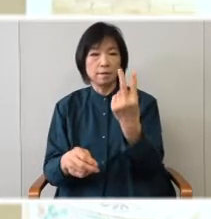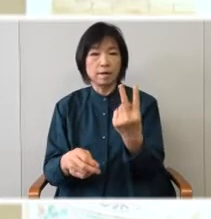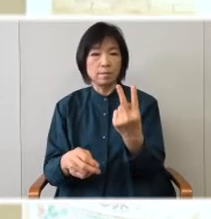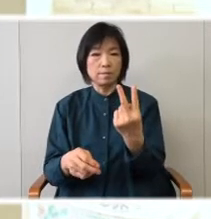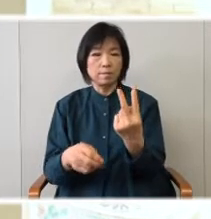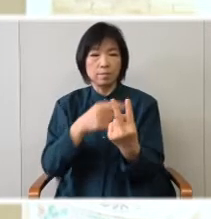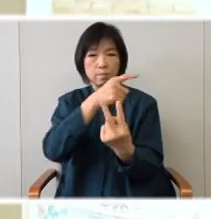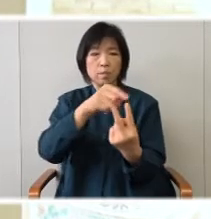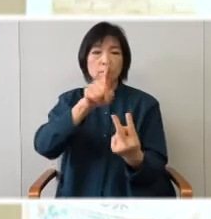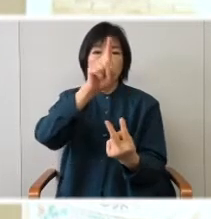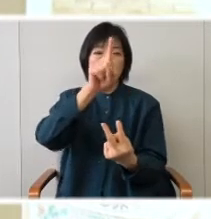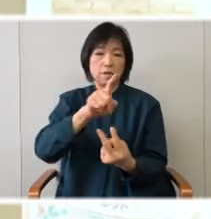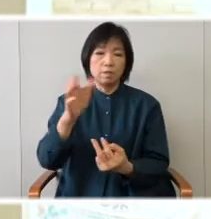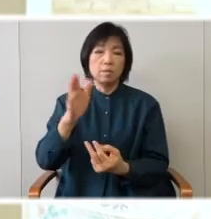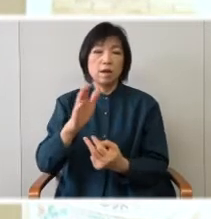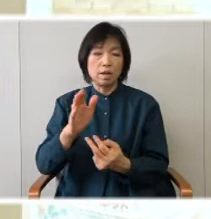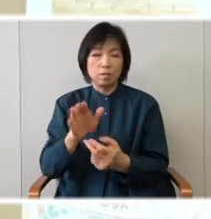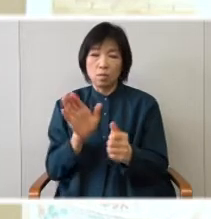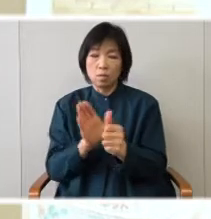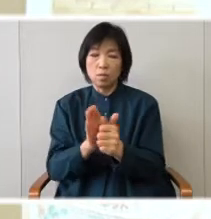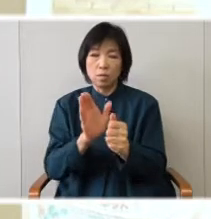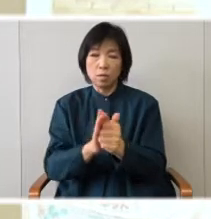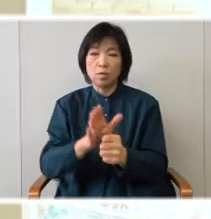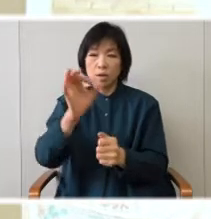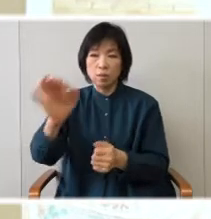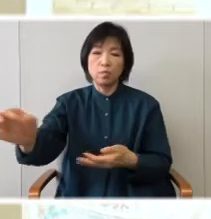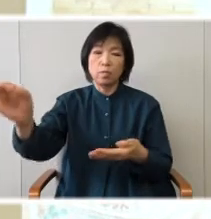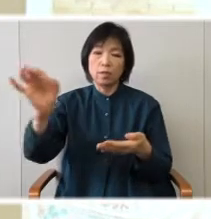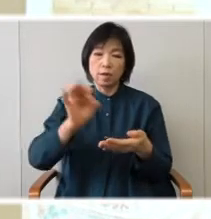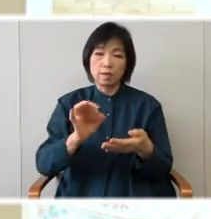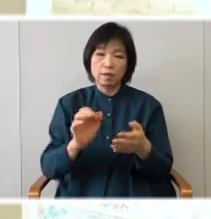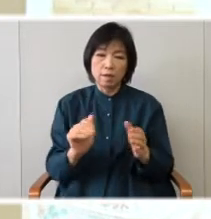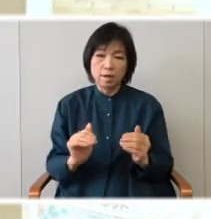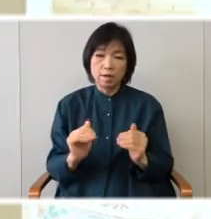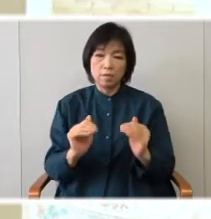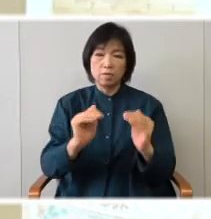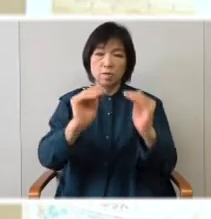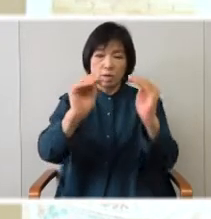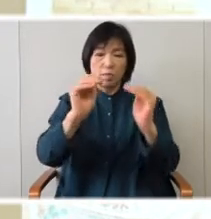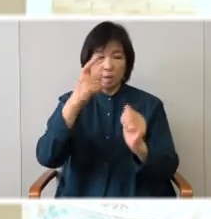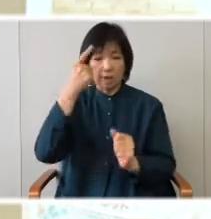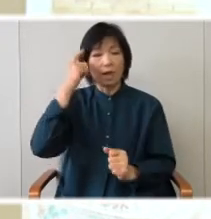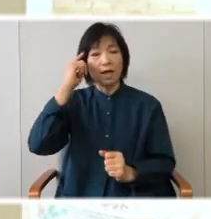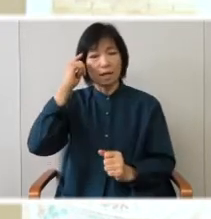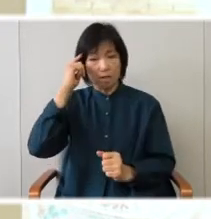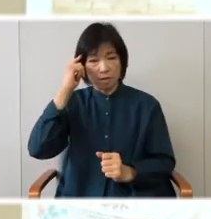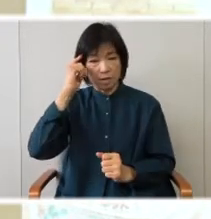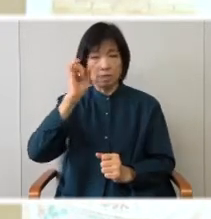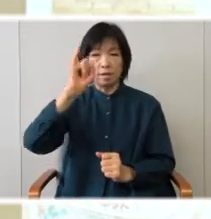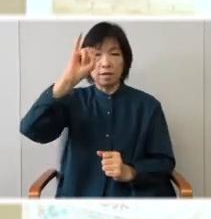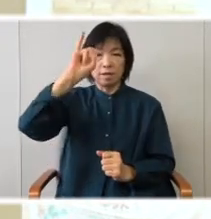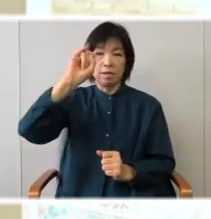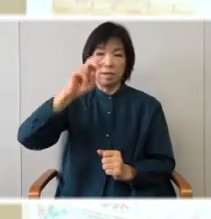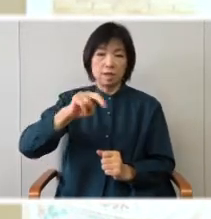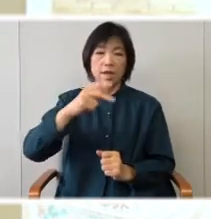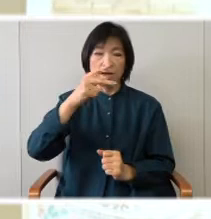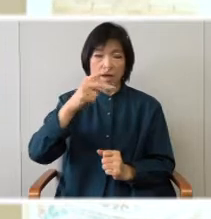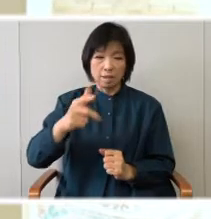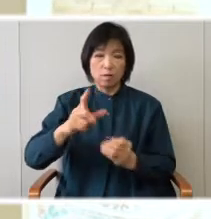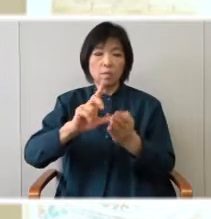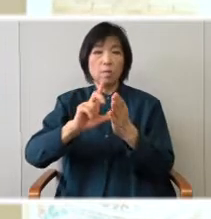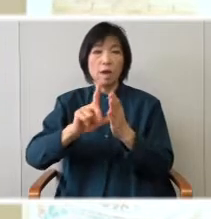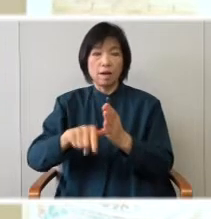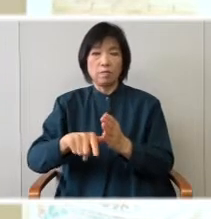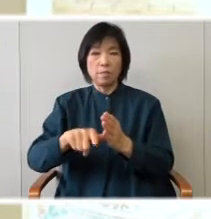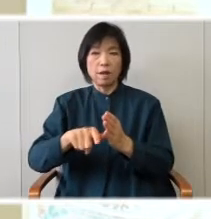を交付しながら、まあ、進めようというものであります。でまあ、稲市では日照時間が長いという地